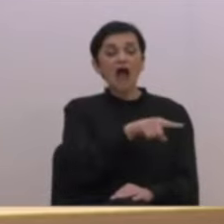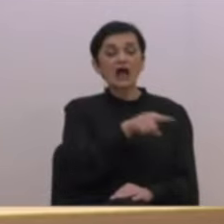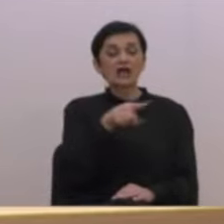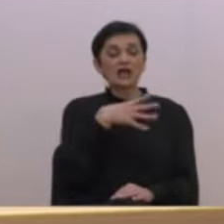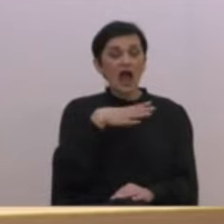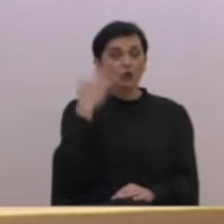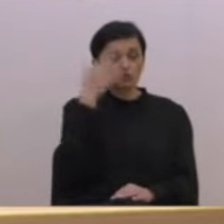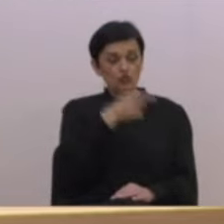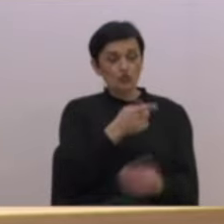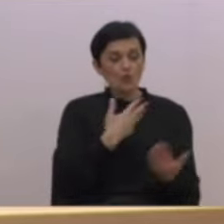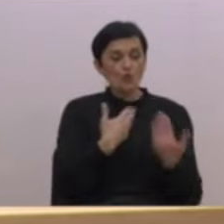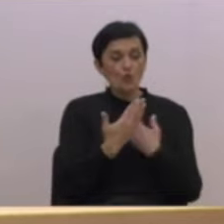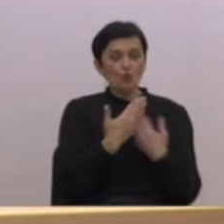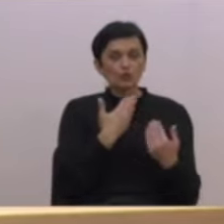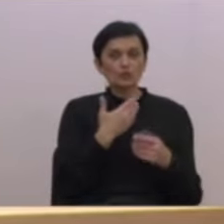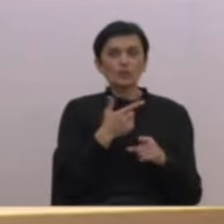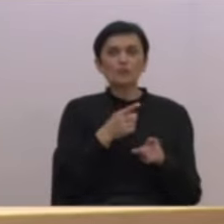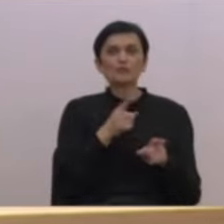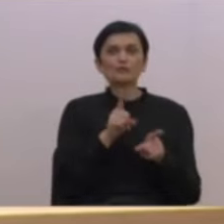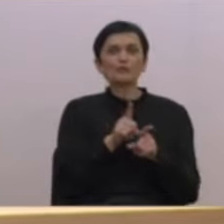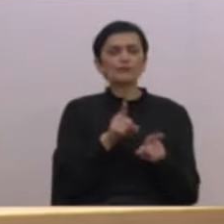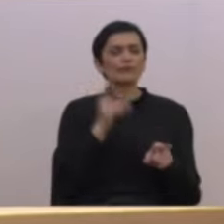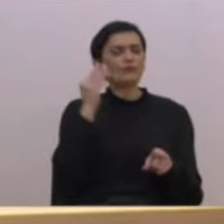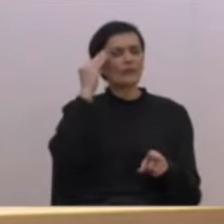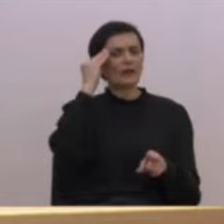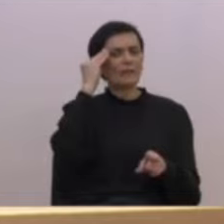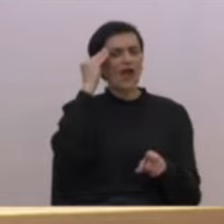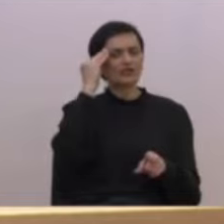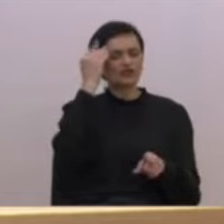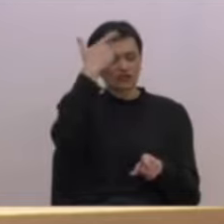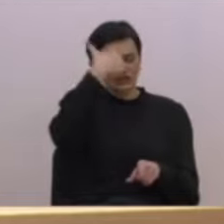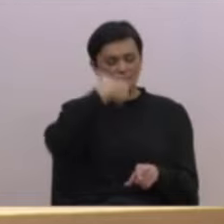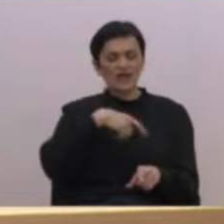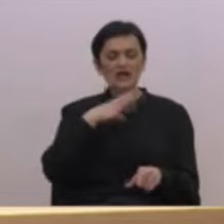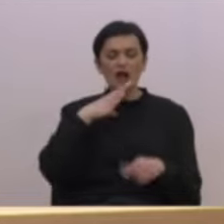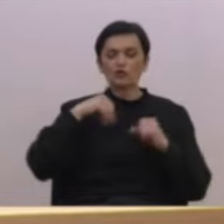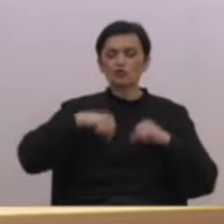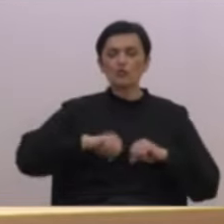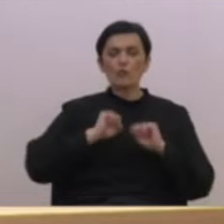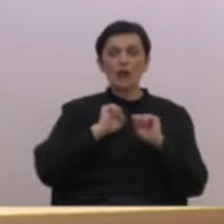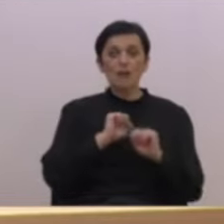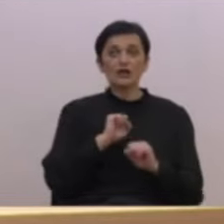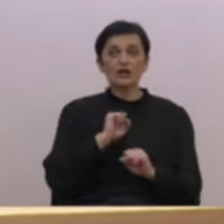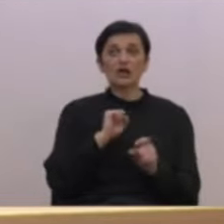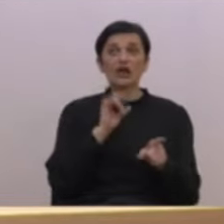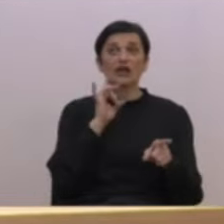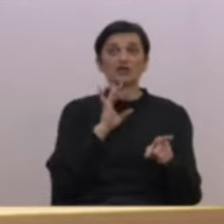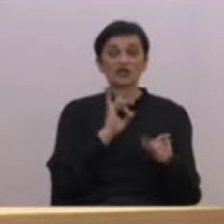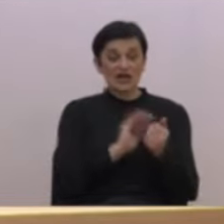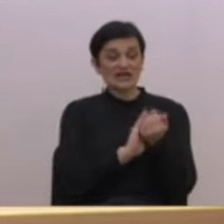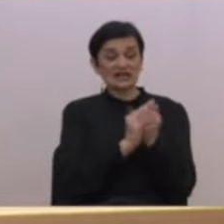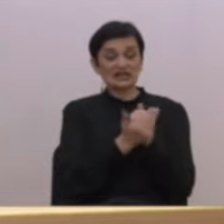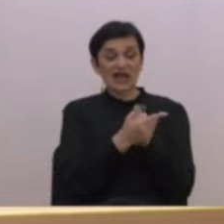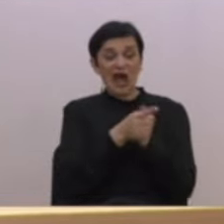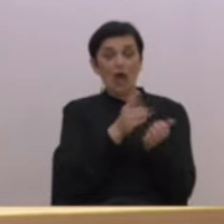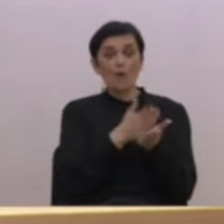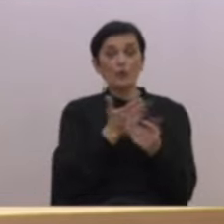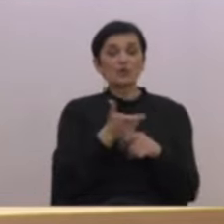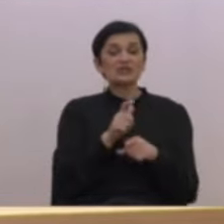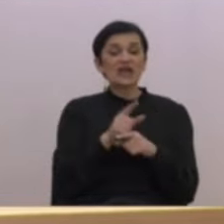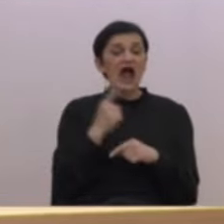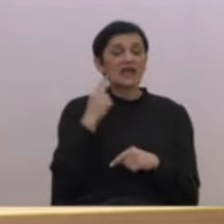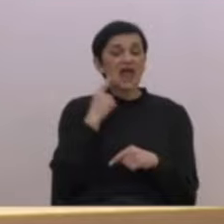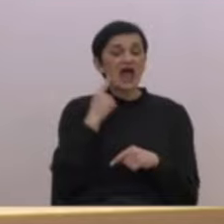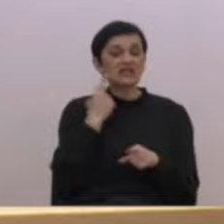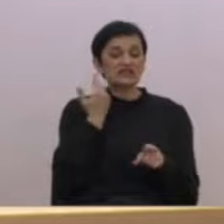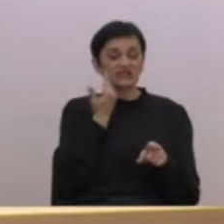ქართული ოცნებიდან, ძალიან იმად რომ მიაჩნიათ თავი, ასე ვთქვათ, ქალთა უფლებების დამცველად. ჯერ კიდევ დამალულები არიან, ძალიან ცხვენიათ, მაგრამ